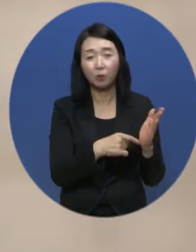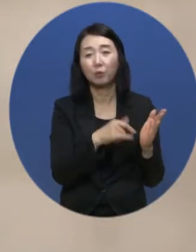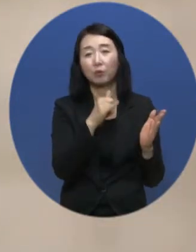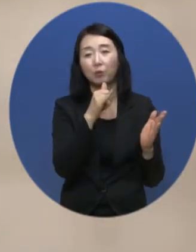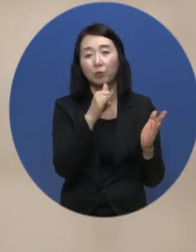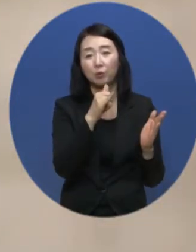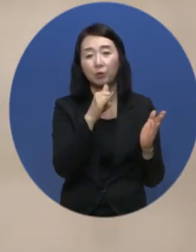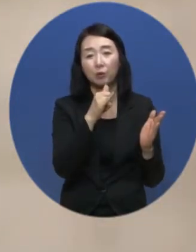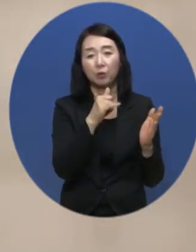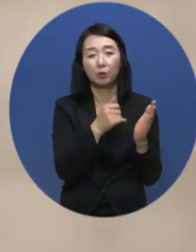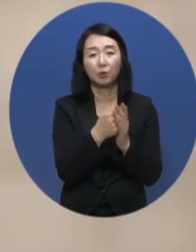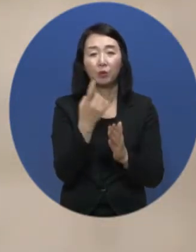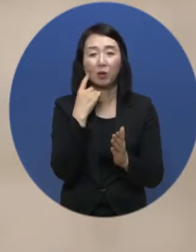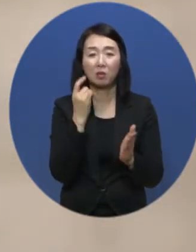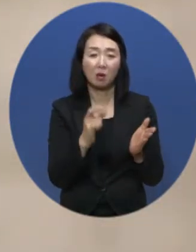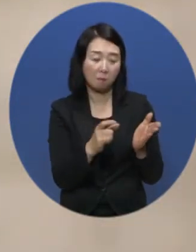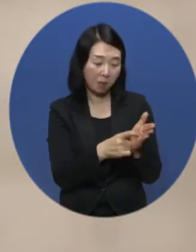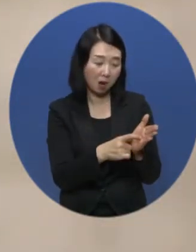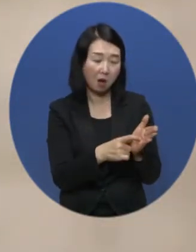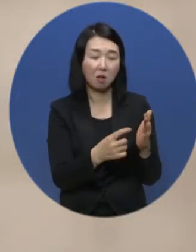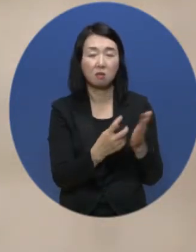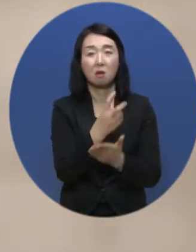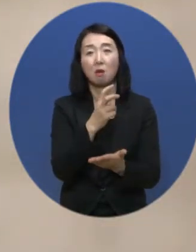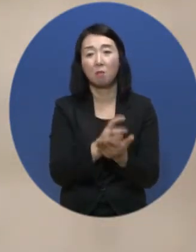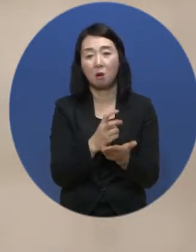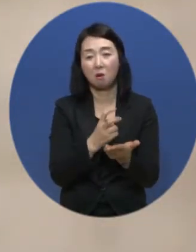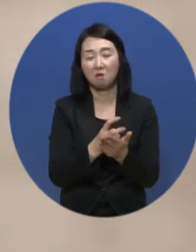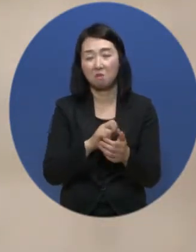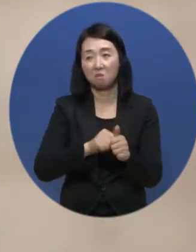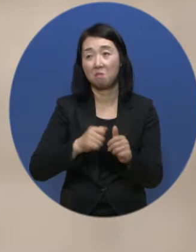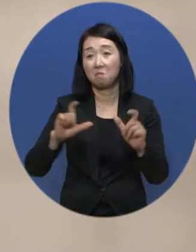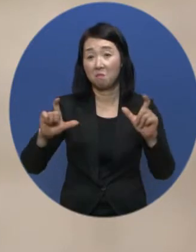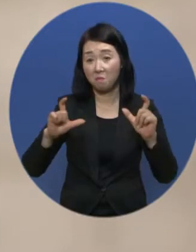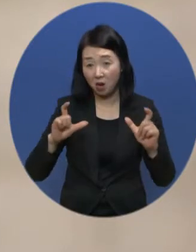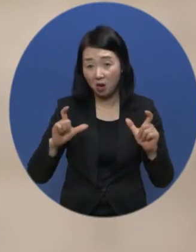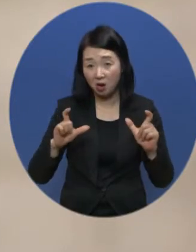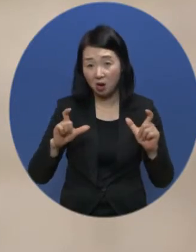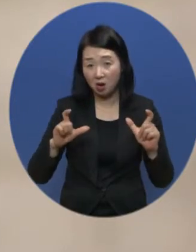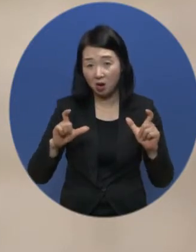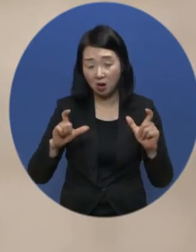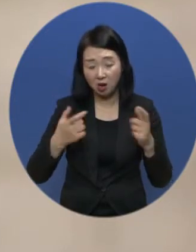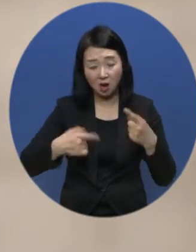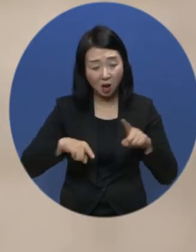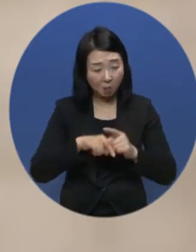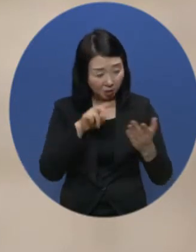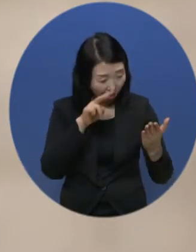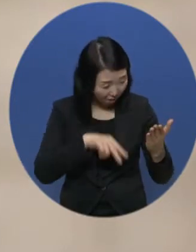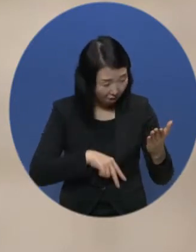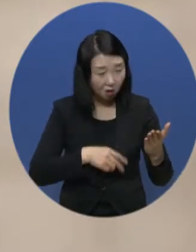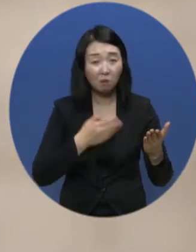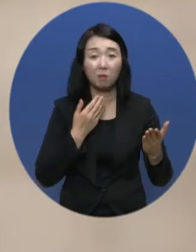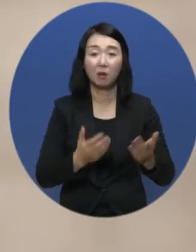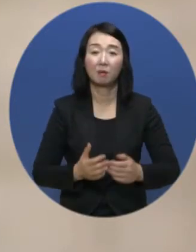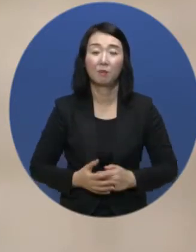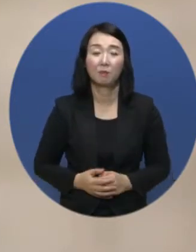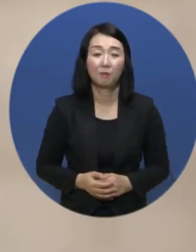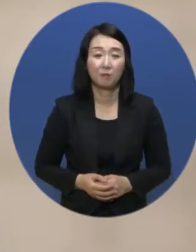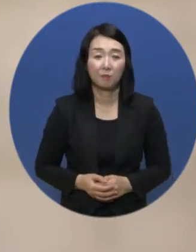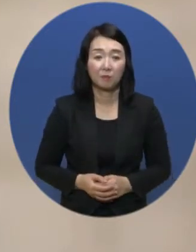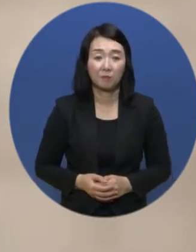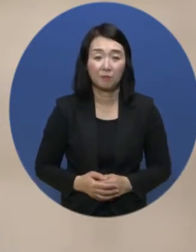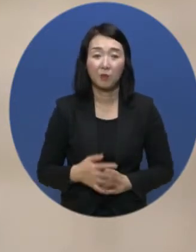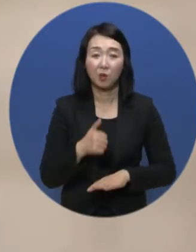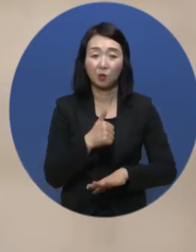그리고 허위 사실을 적을 경우 법적 조치를 취할 수 있다라는 문구도 함께 적혀 있었습니다. 결국